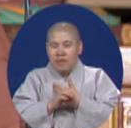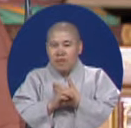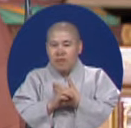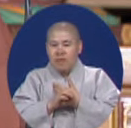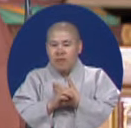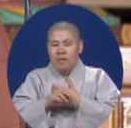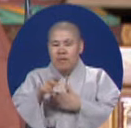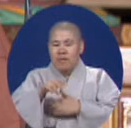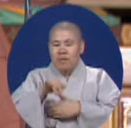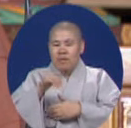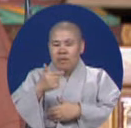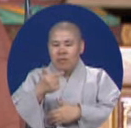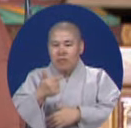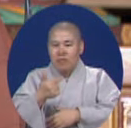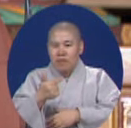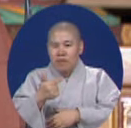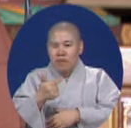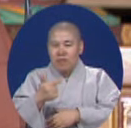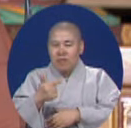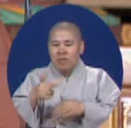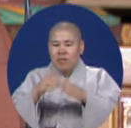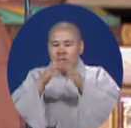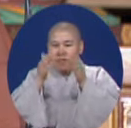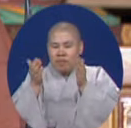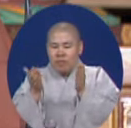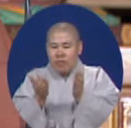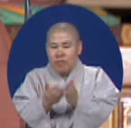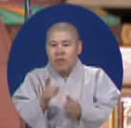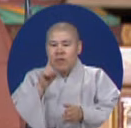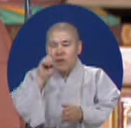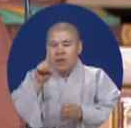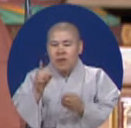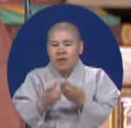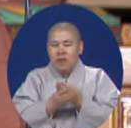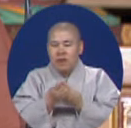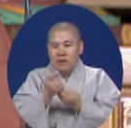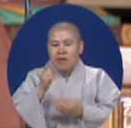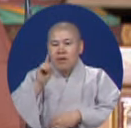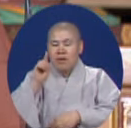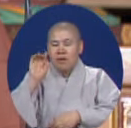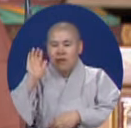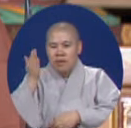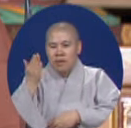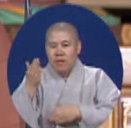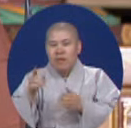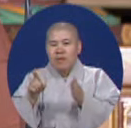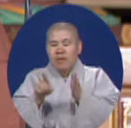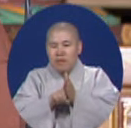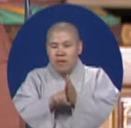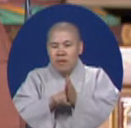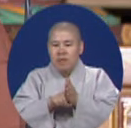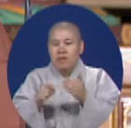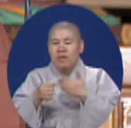전일신심이다. 전일신심. 온전히 하나가 된 신심이다. 이렇게 이름을 붙여봤어요.